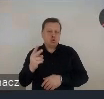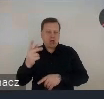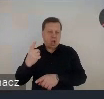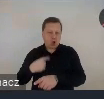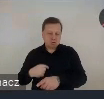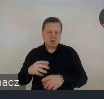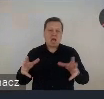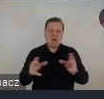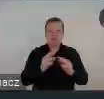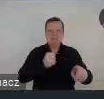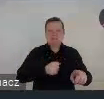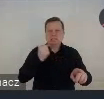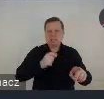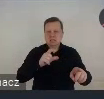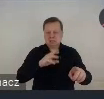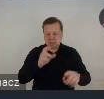przykład starszym cechu.